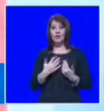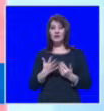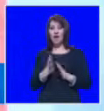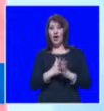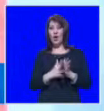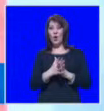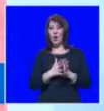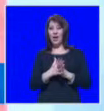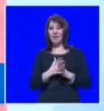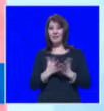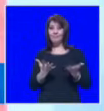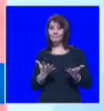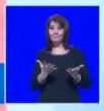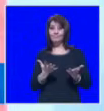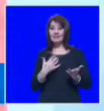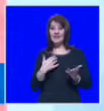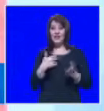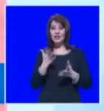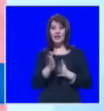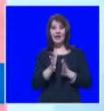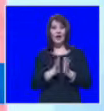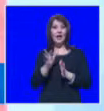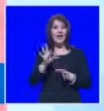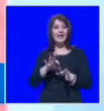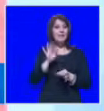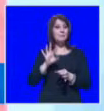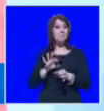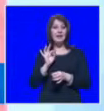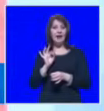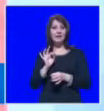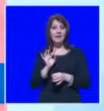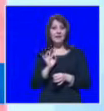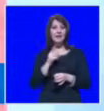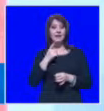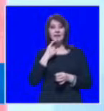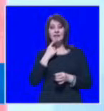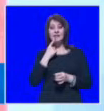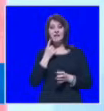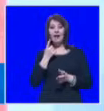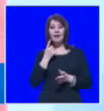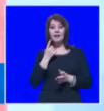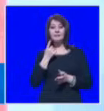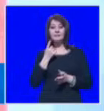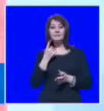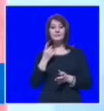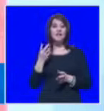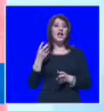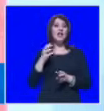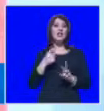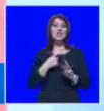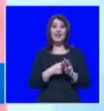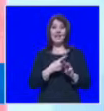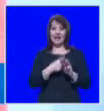на които в замяна обещаваме да постигнем няколко много ясни политически цели. Шенген, за който вече